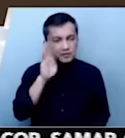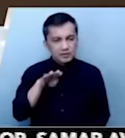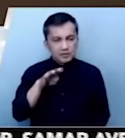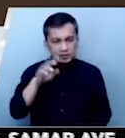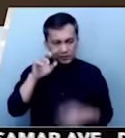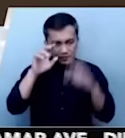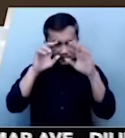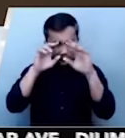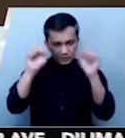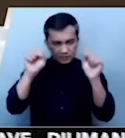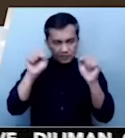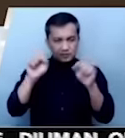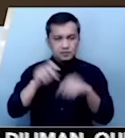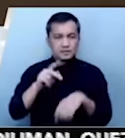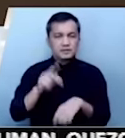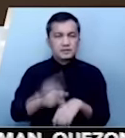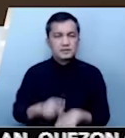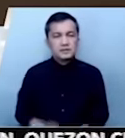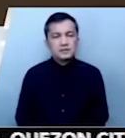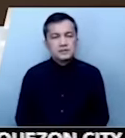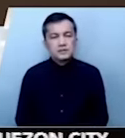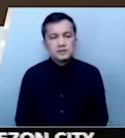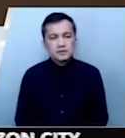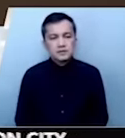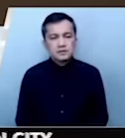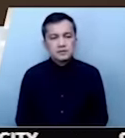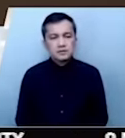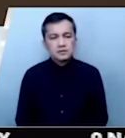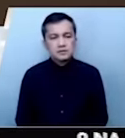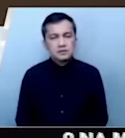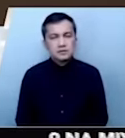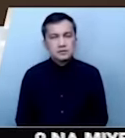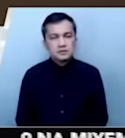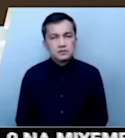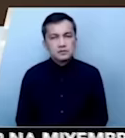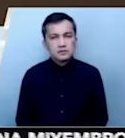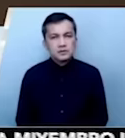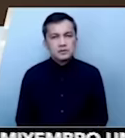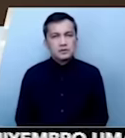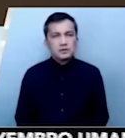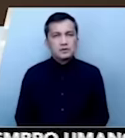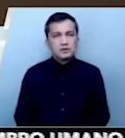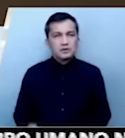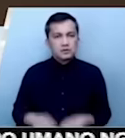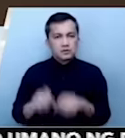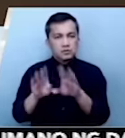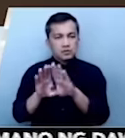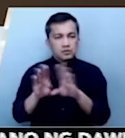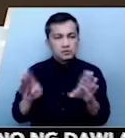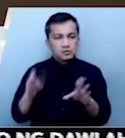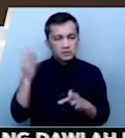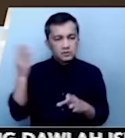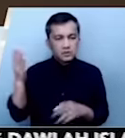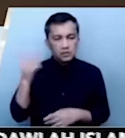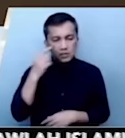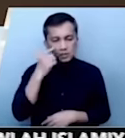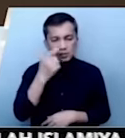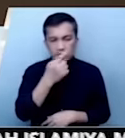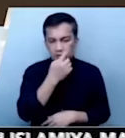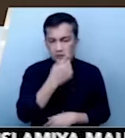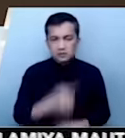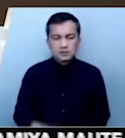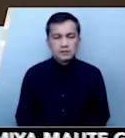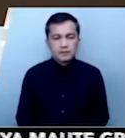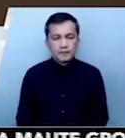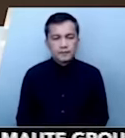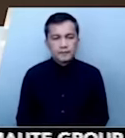ng Pilipinas. Buksan po ninyo ang kanyang mga mata at bigyan